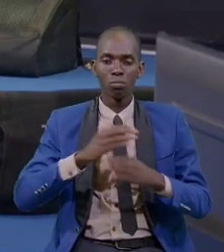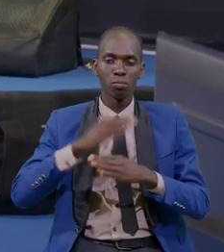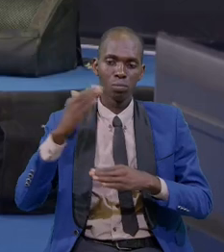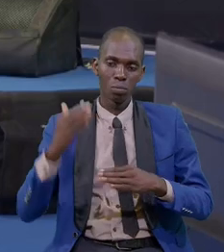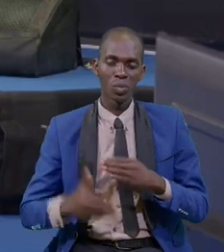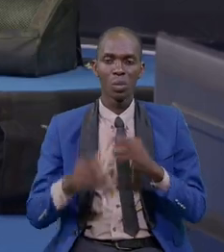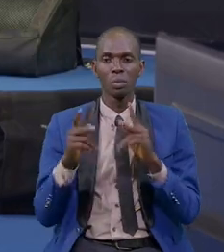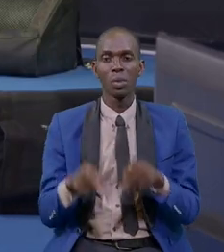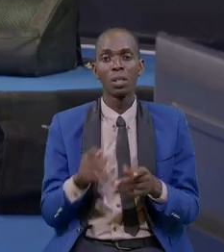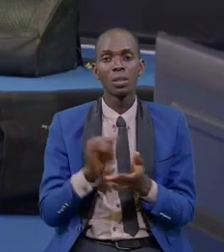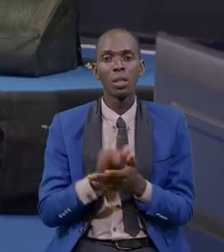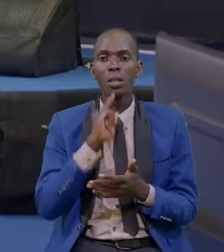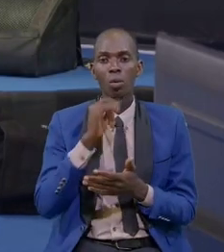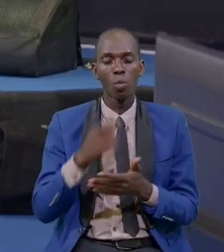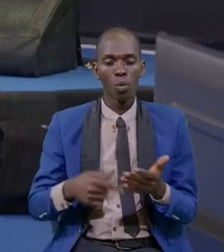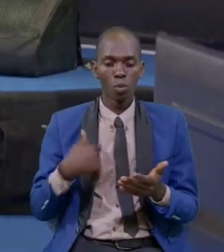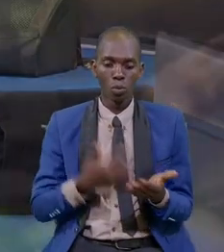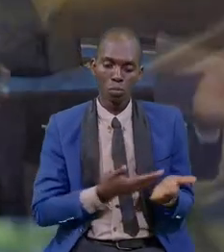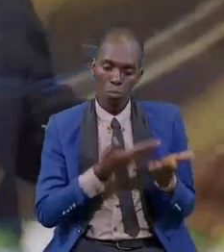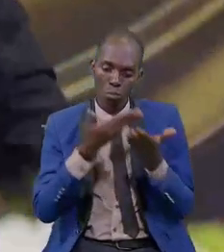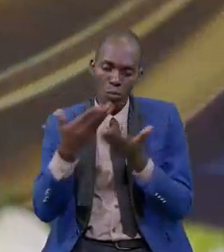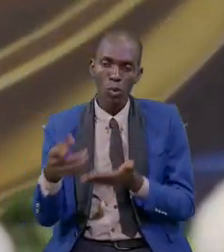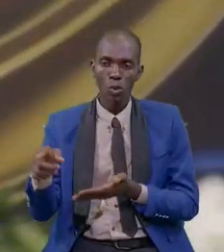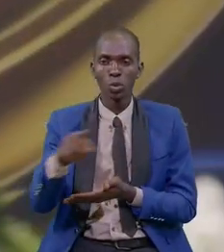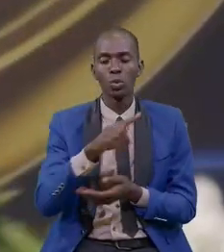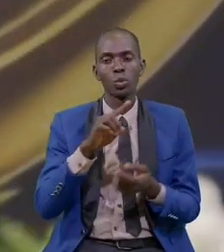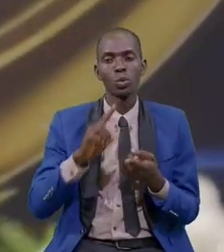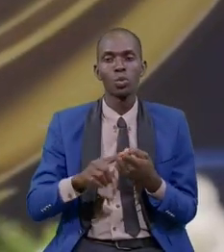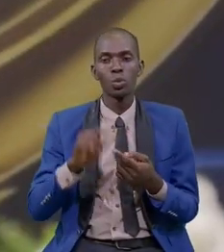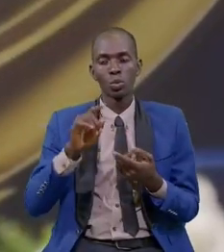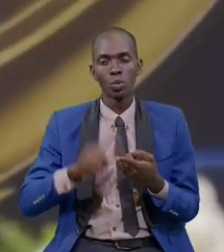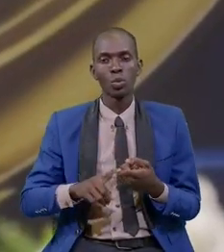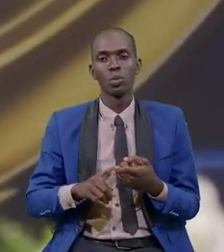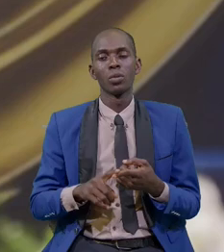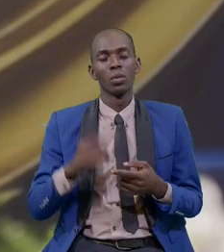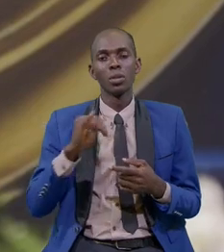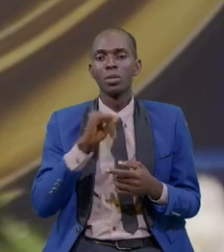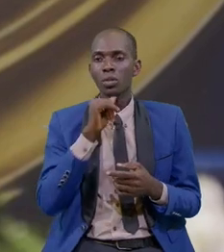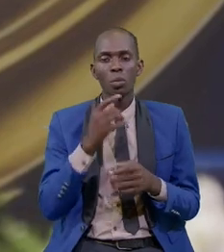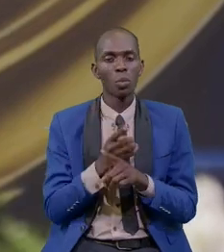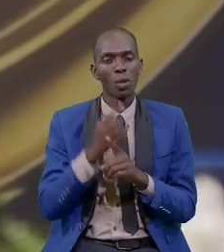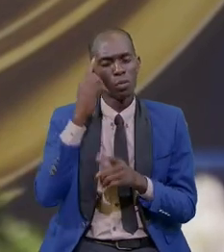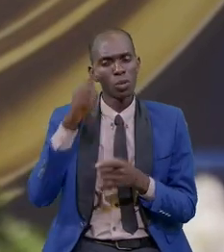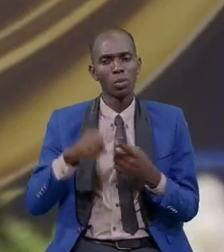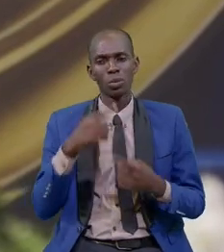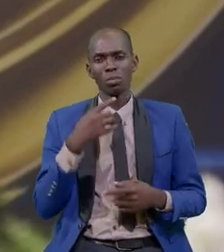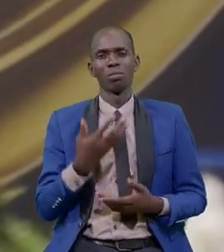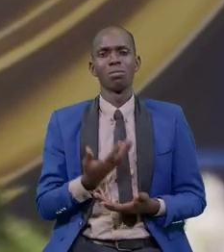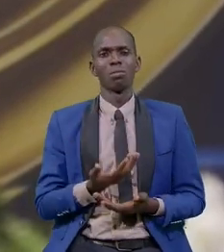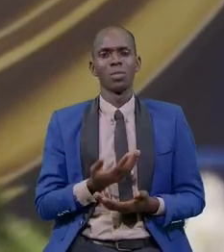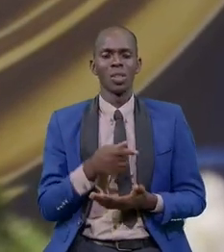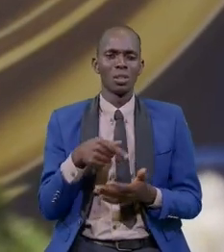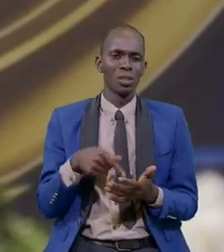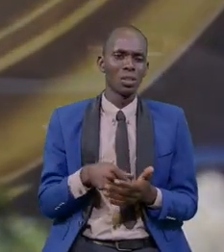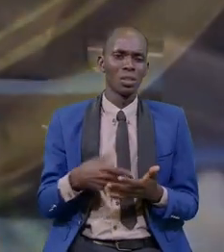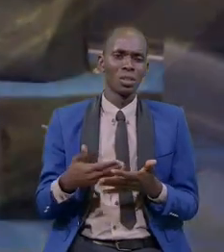Il est dans tous les sens et c'est à cela que nous appelons, que vous ne devez pas rester au dehors et croiser les bras pour dire que ce que nous entendons maintenant